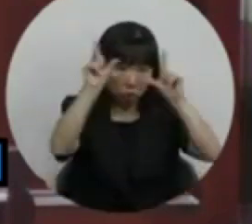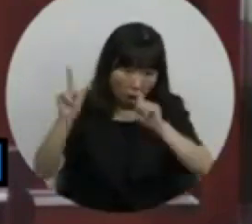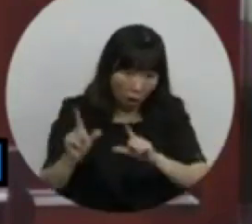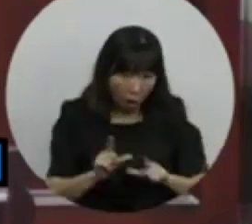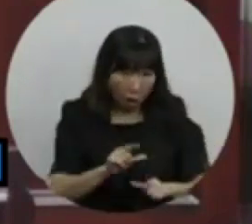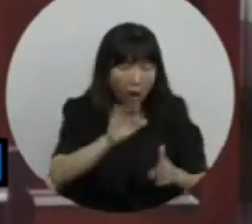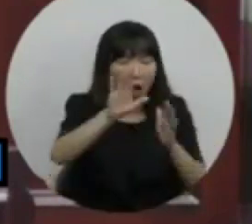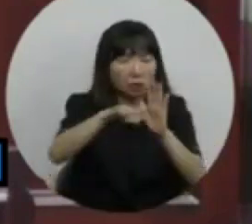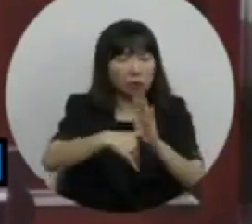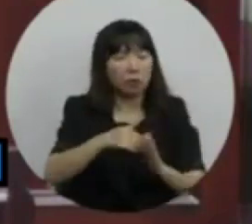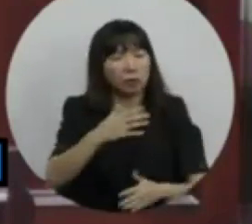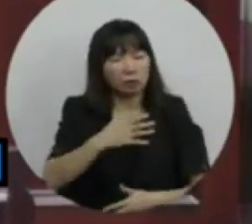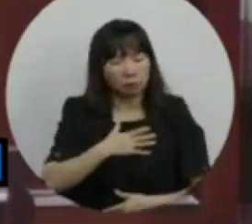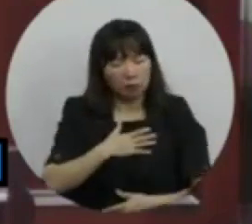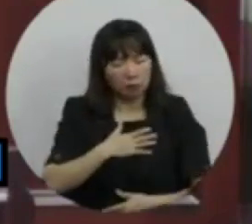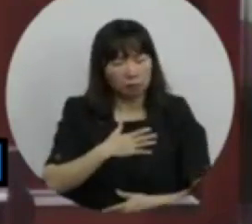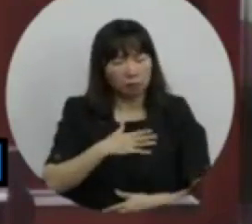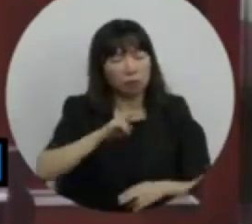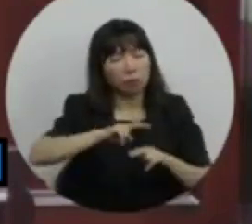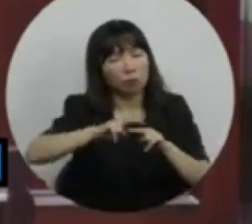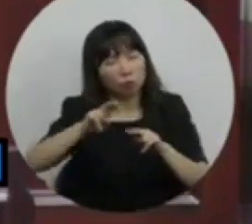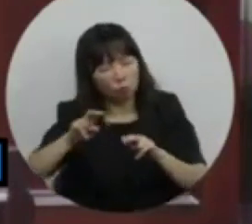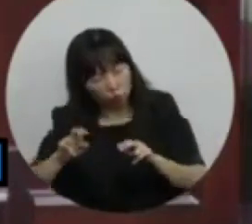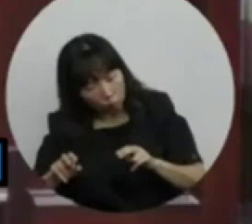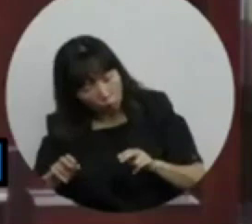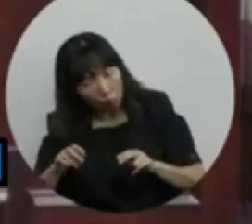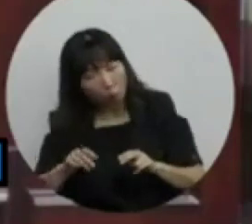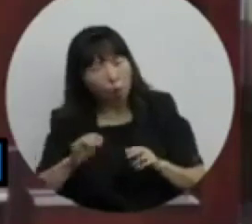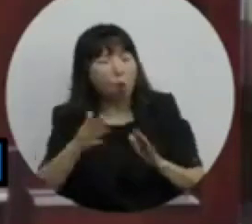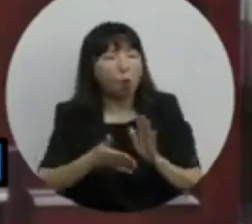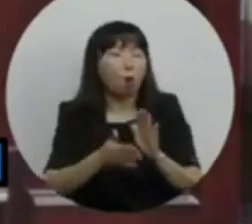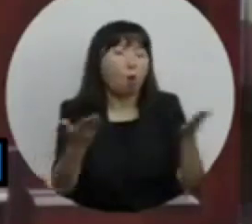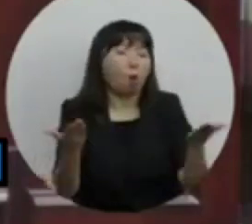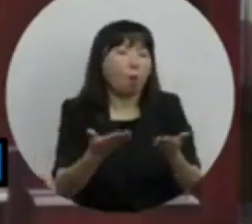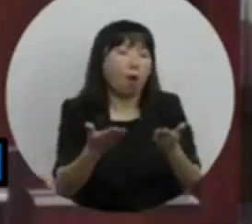내려놓고 백성의 소리를 가장 가깝게 듣기 위해